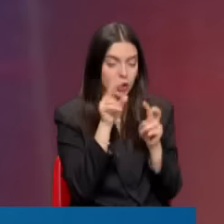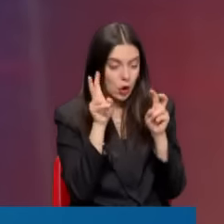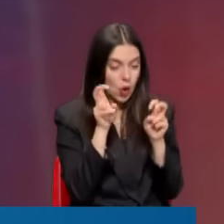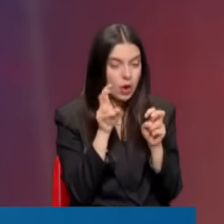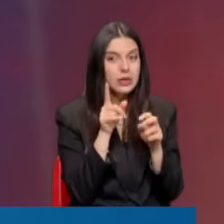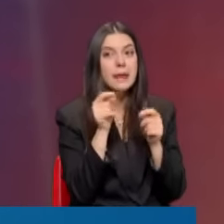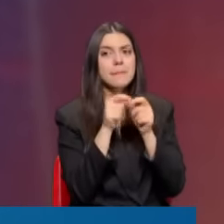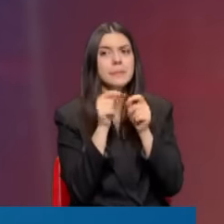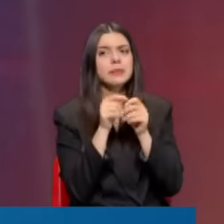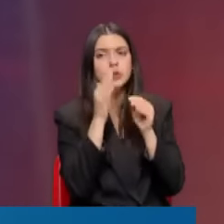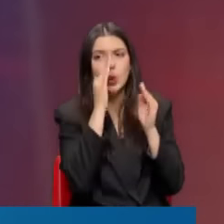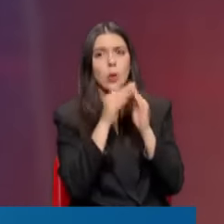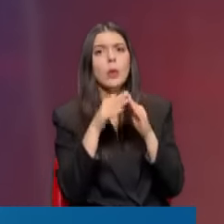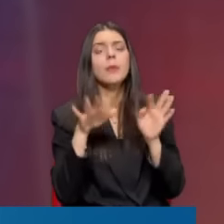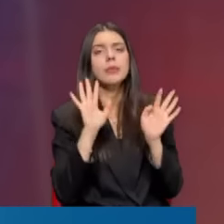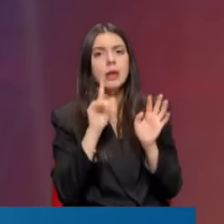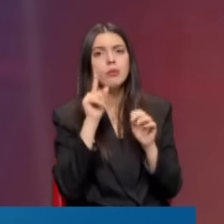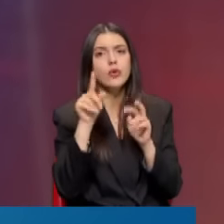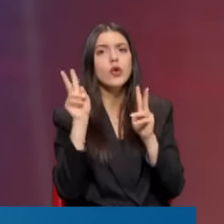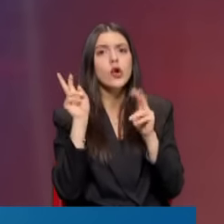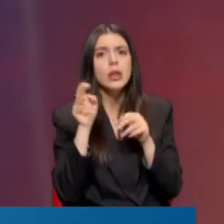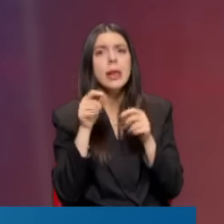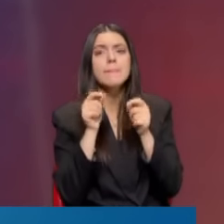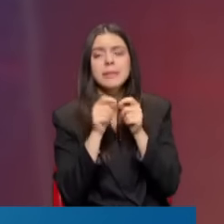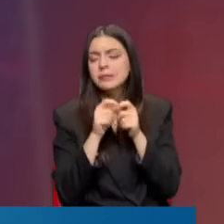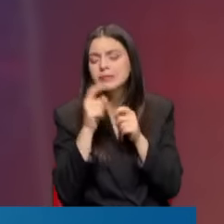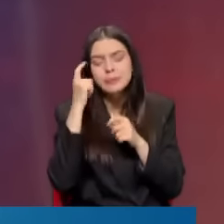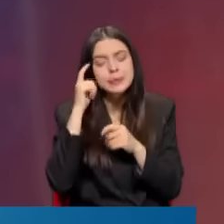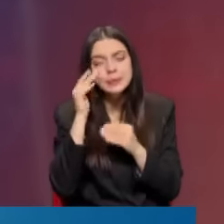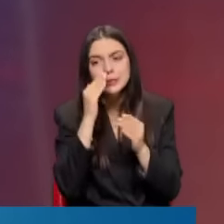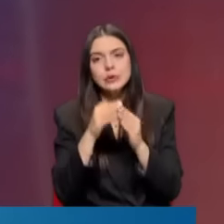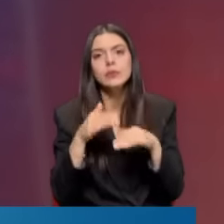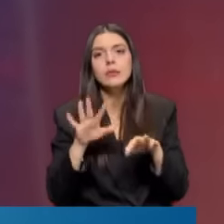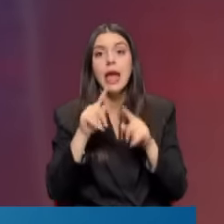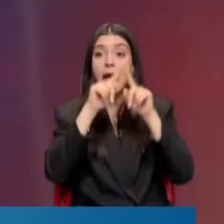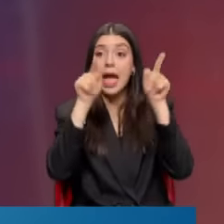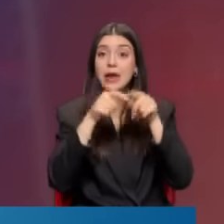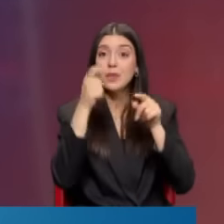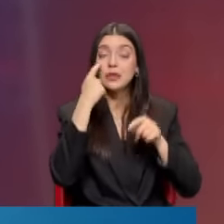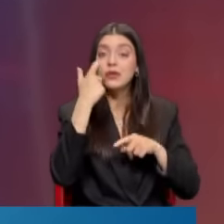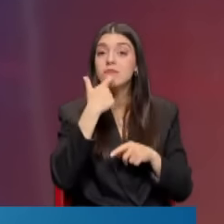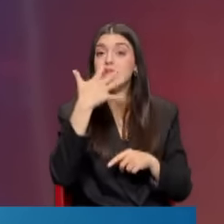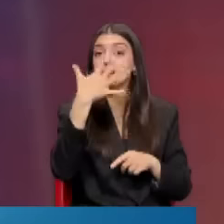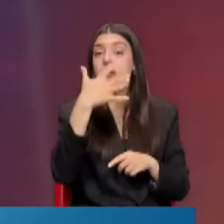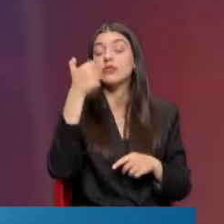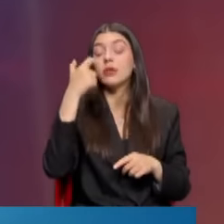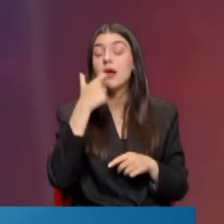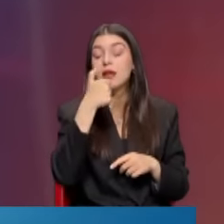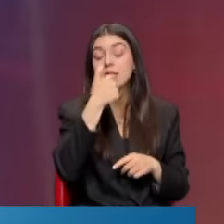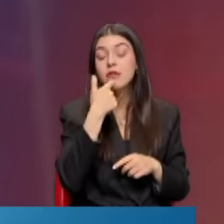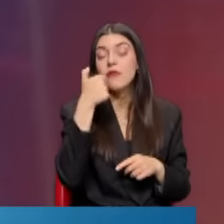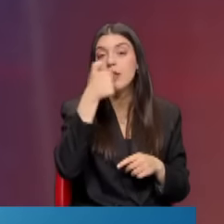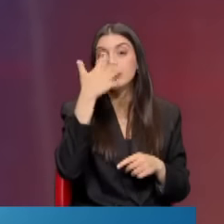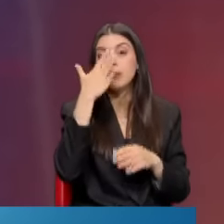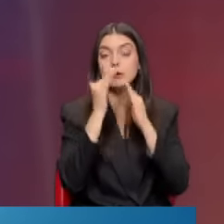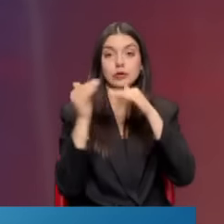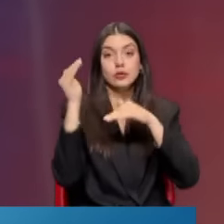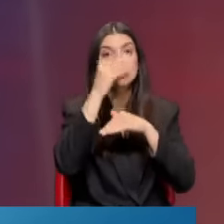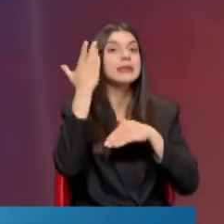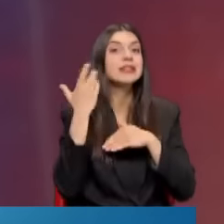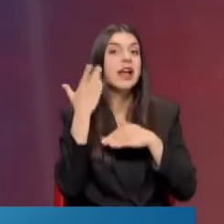yaklaşmadığı gibi bu meseleye de bilimsel yaklaşmıyor ekran başında özellikle 65 yaş üstü izleyicilerimizin çok olduğunu